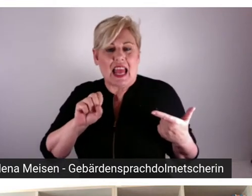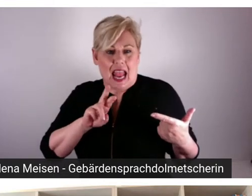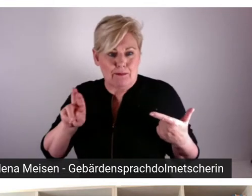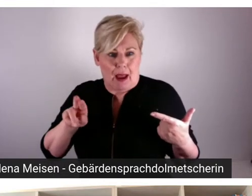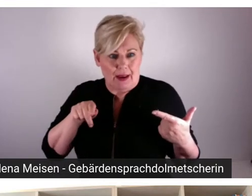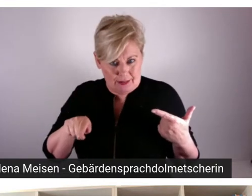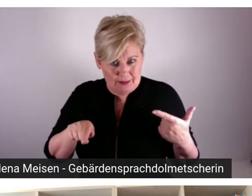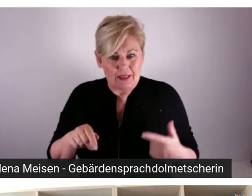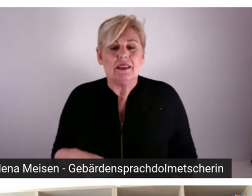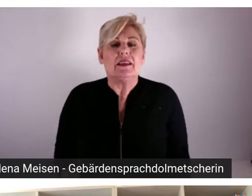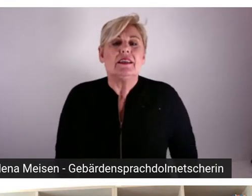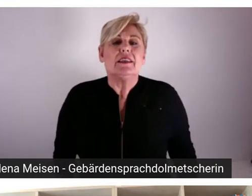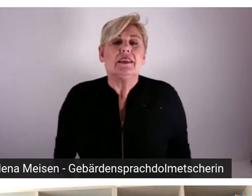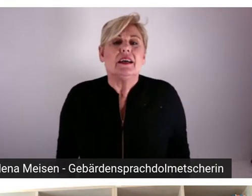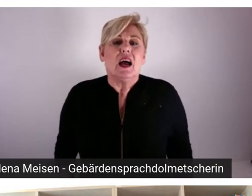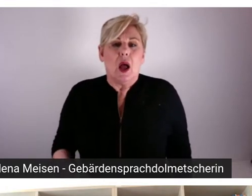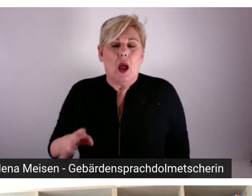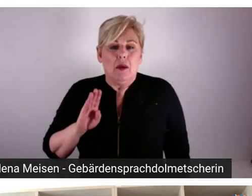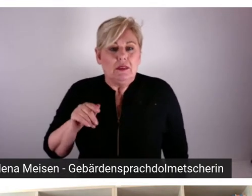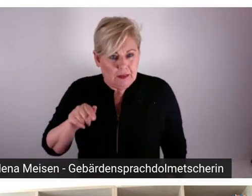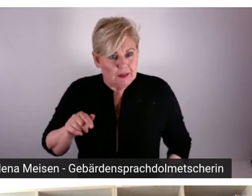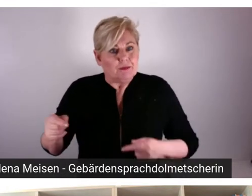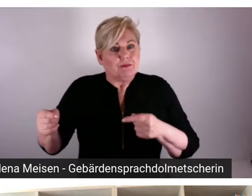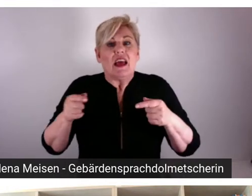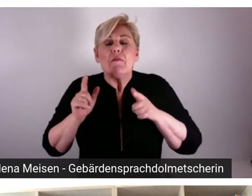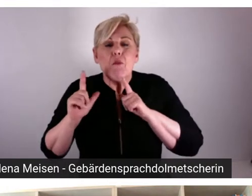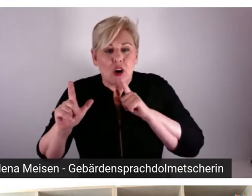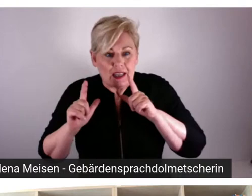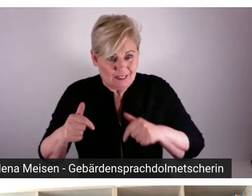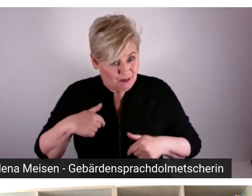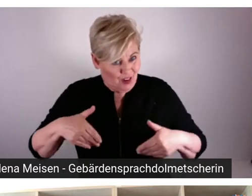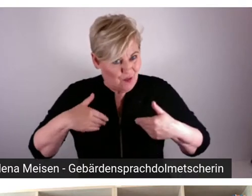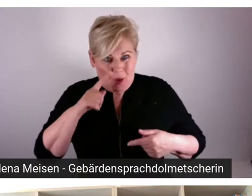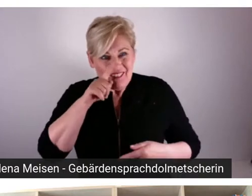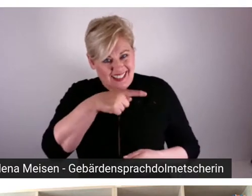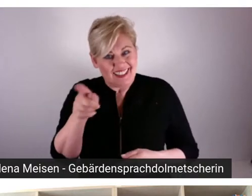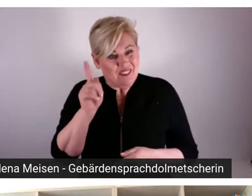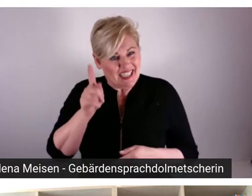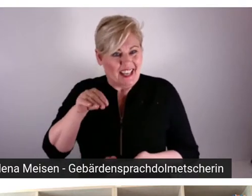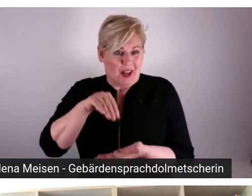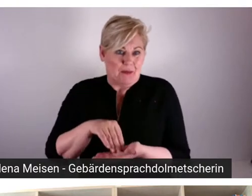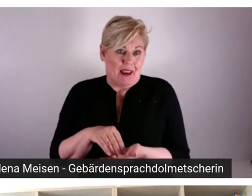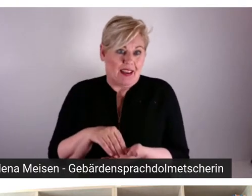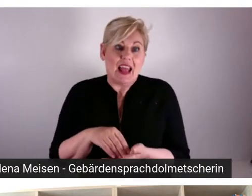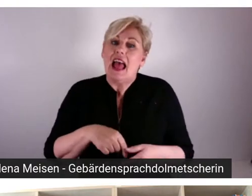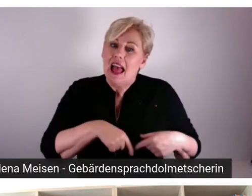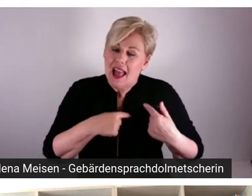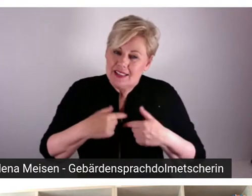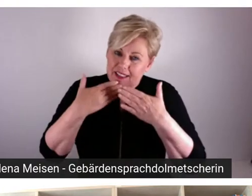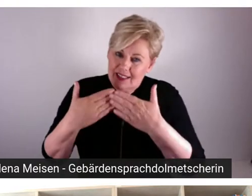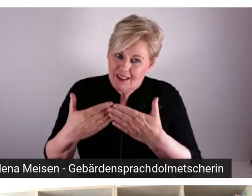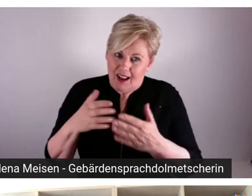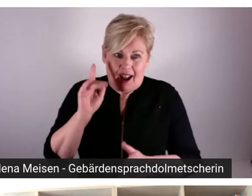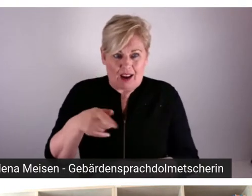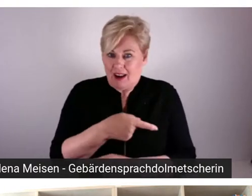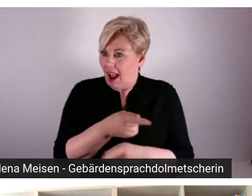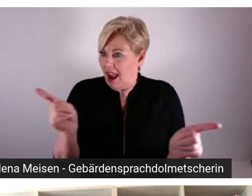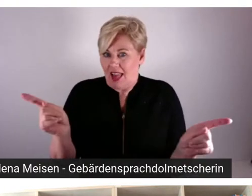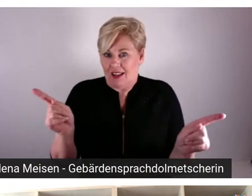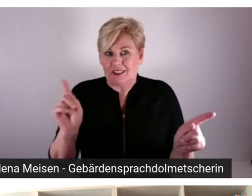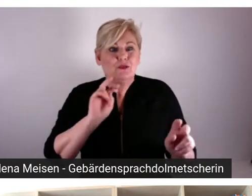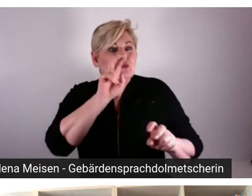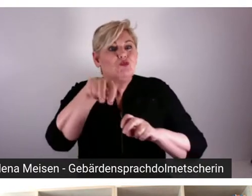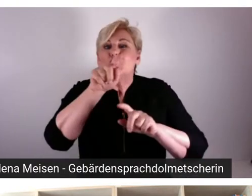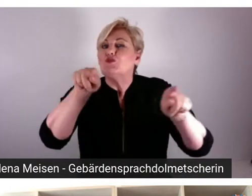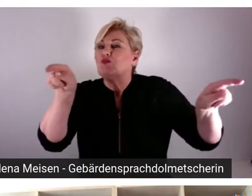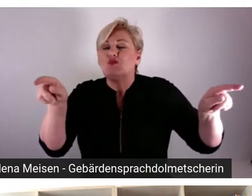miteinander. Gwendolin Stilling wird moderieren. Wir freuen uns, wenn Sie wieder dabei sind. Herzlichen Dank auch an alle vor den